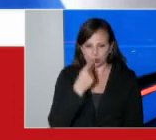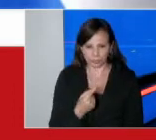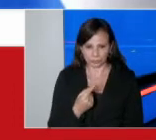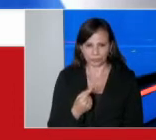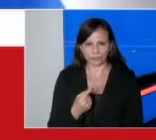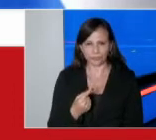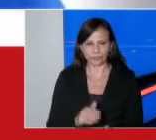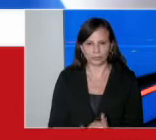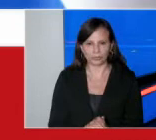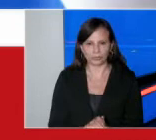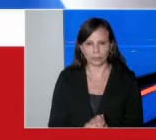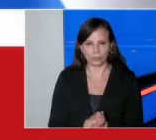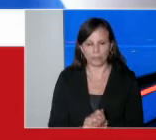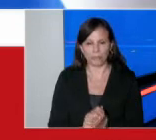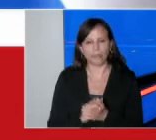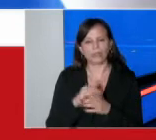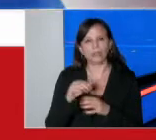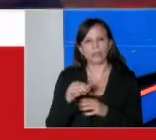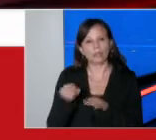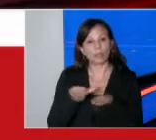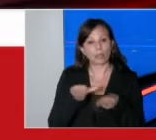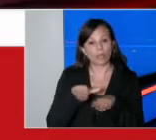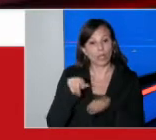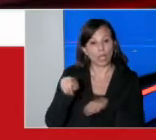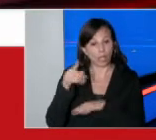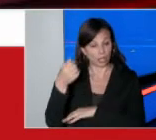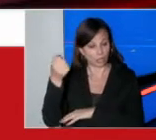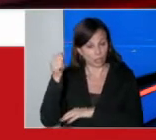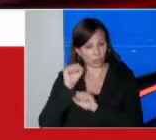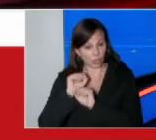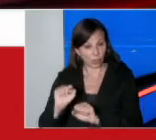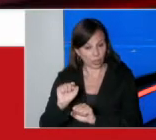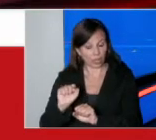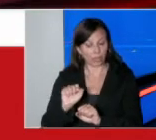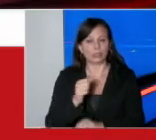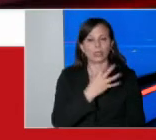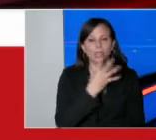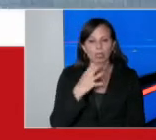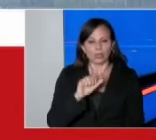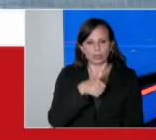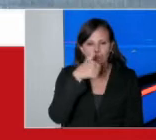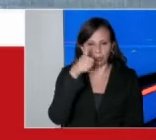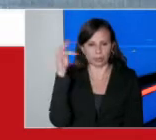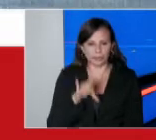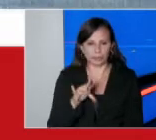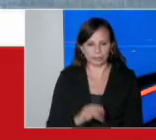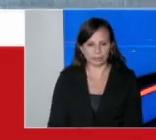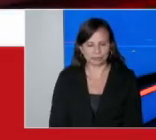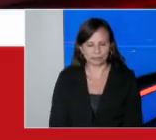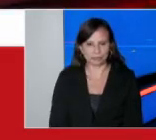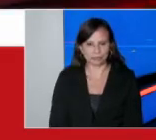היום משאל טלפוני בממשלה. אתה מצביע בעד, ארבעה שרים מצביעים נגד. איך אתה רואה